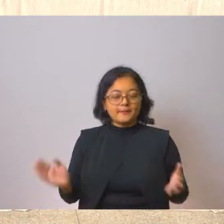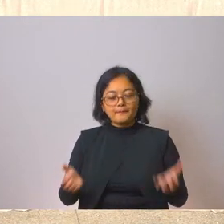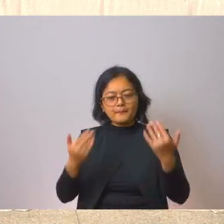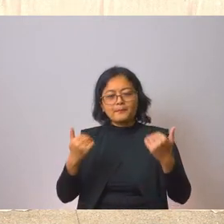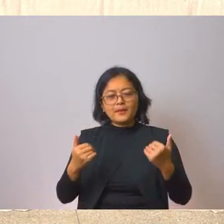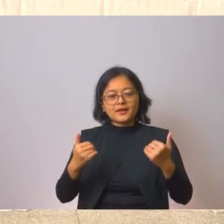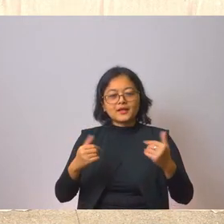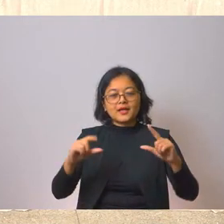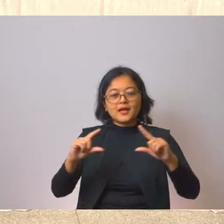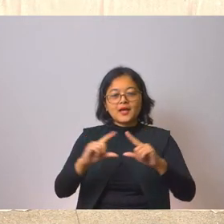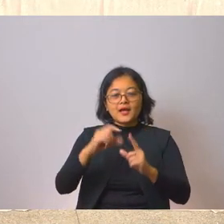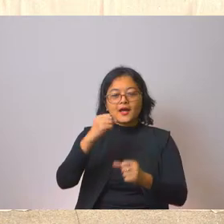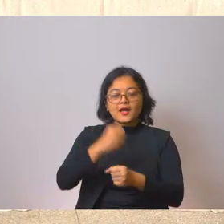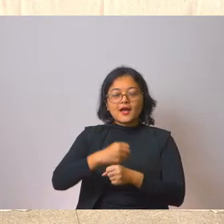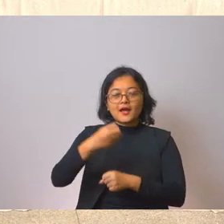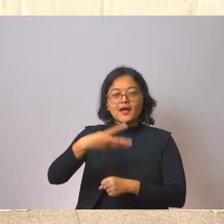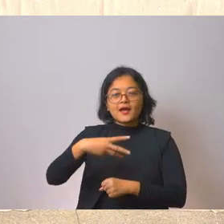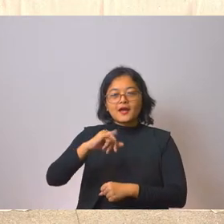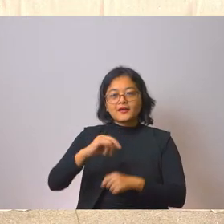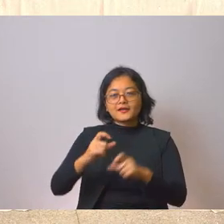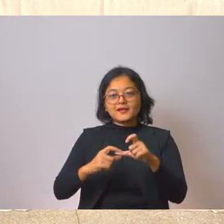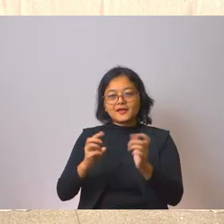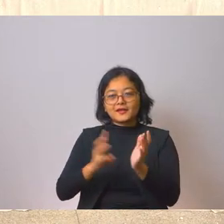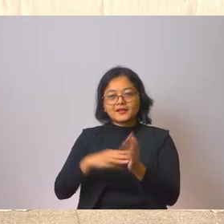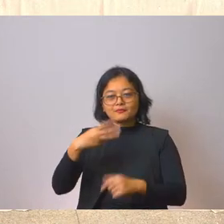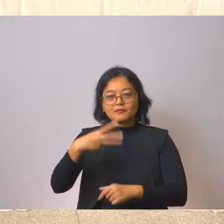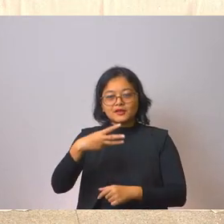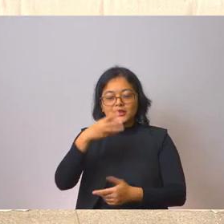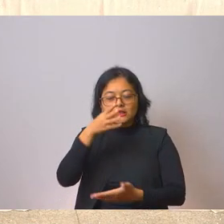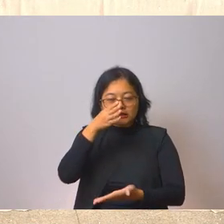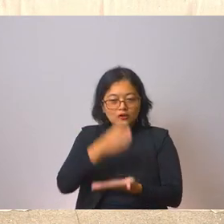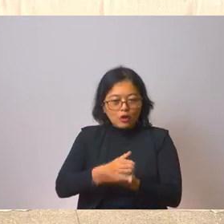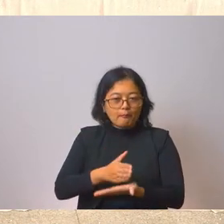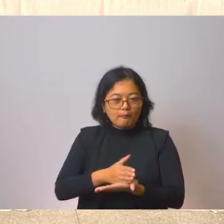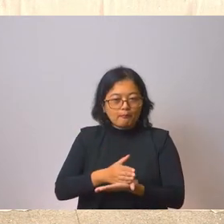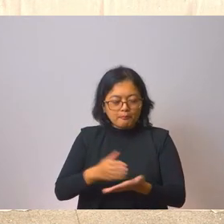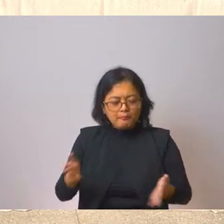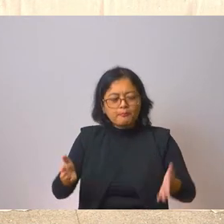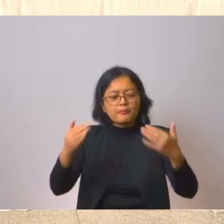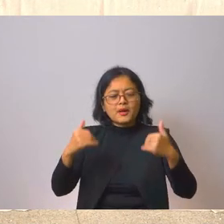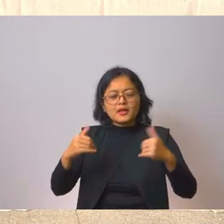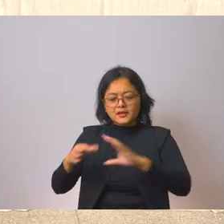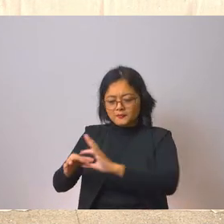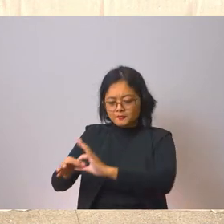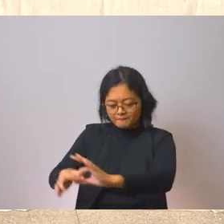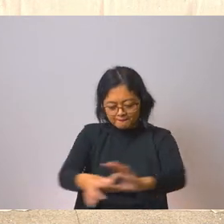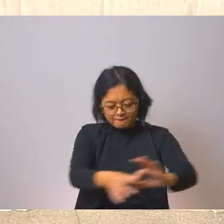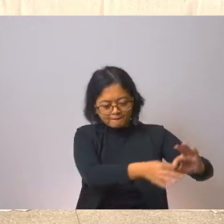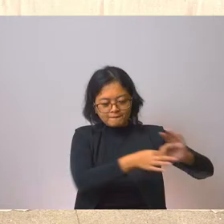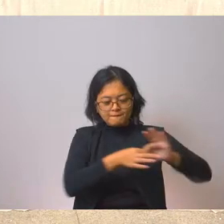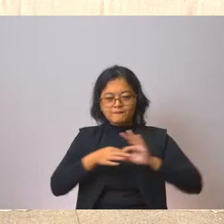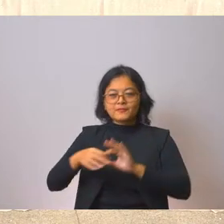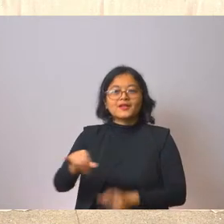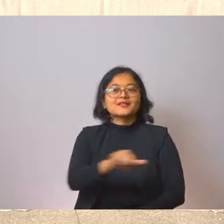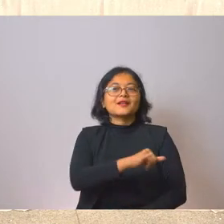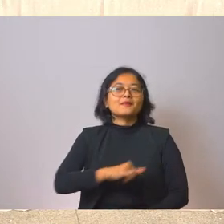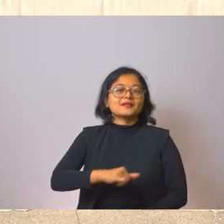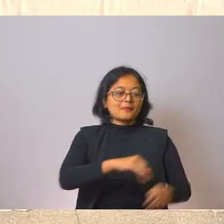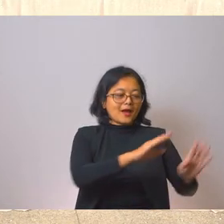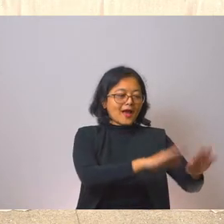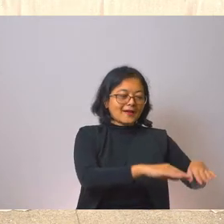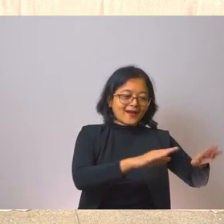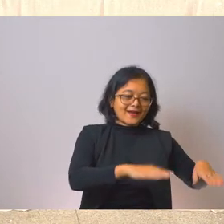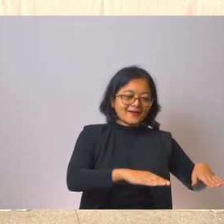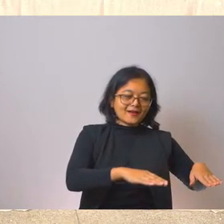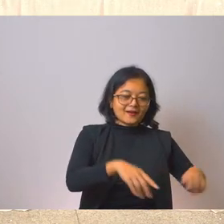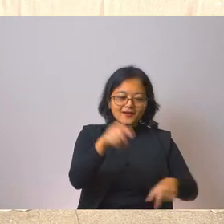ageism. Dan mari kita berkarya dengan semua lapisan usia di gereja dan dimanapun Anda berada. Tuhan